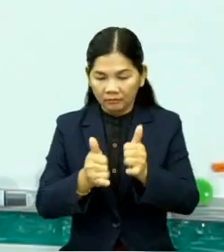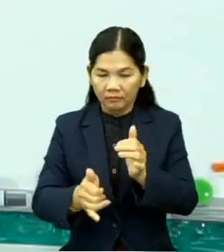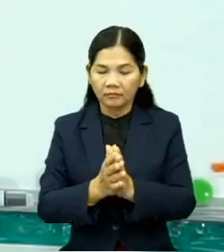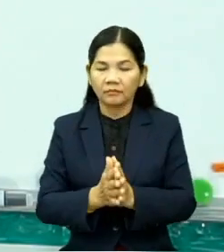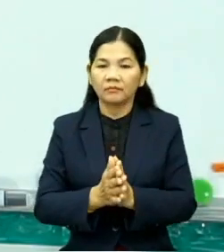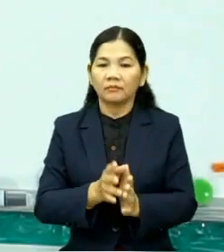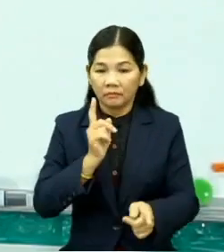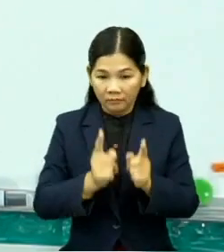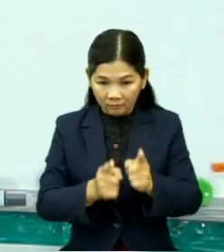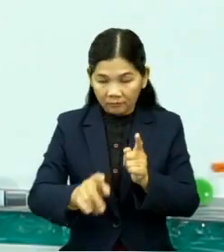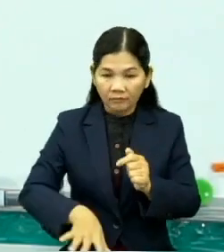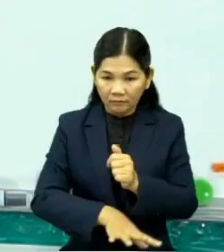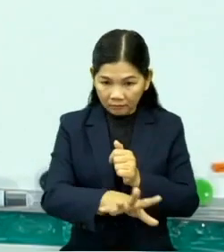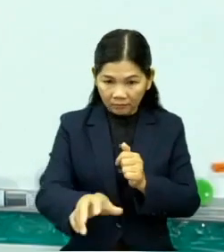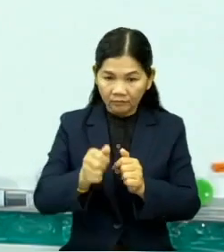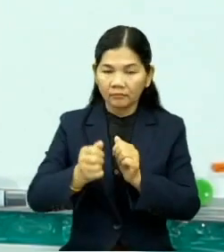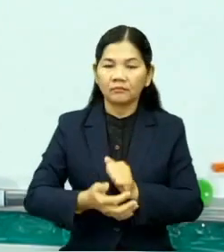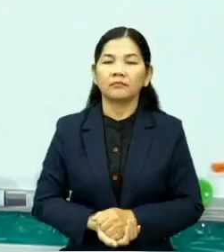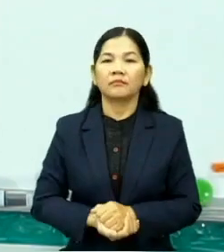ខ្មែរ